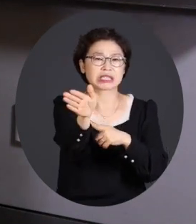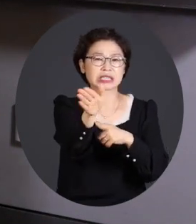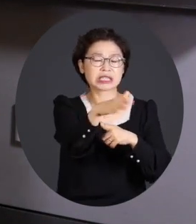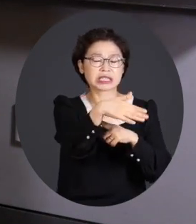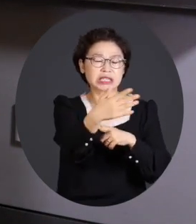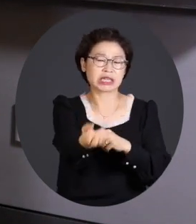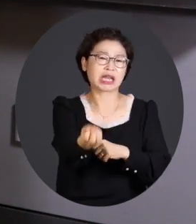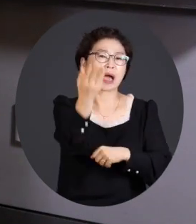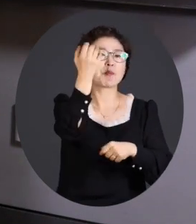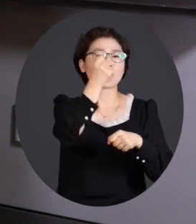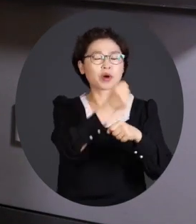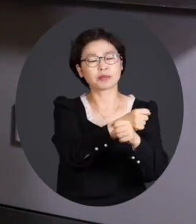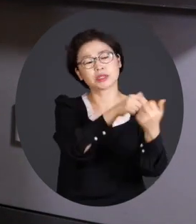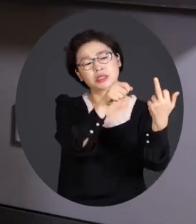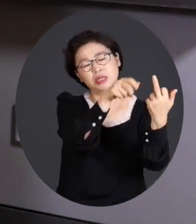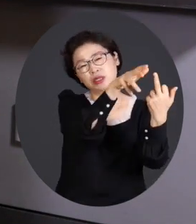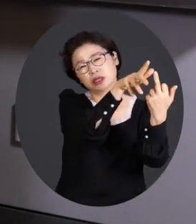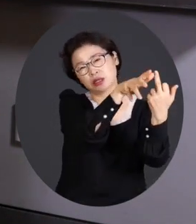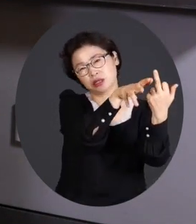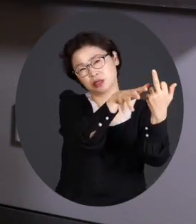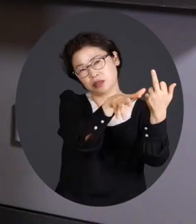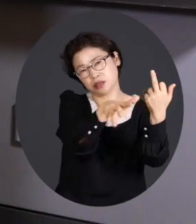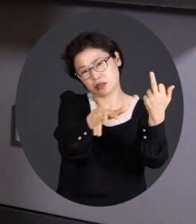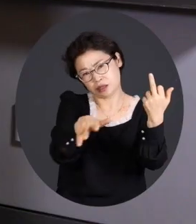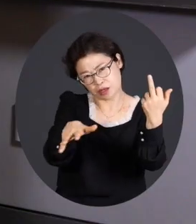들고 산에서 내려옵니다.